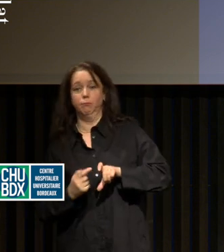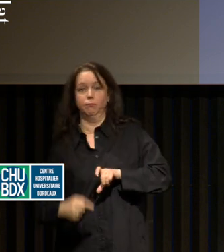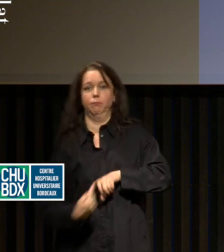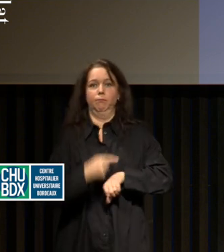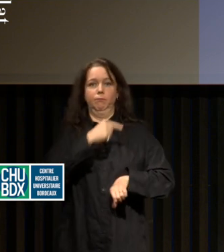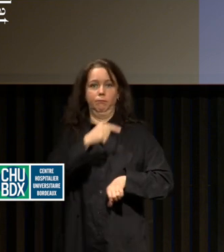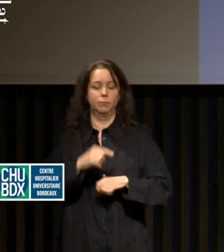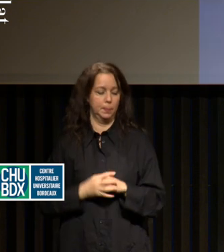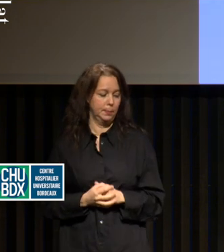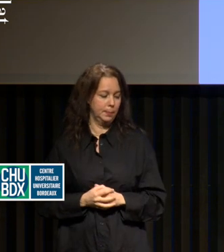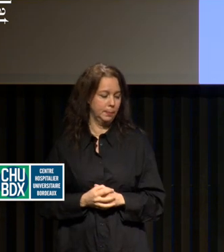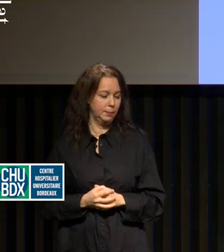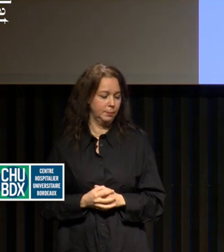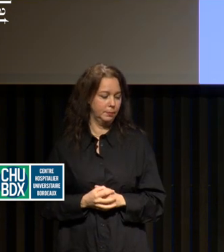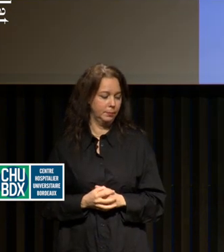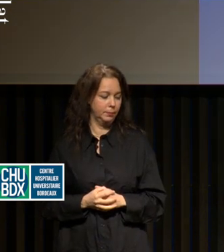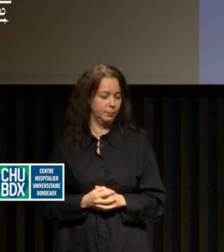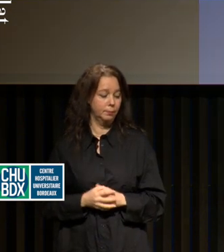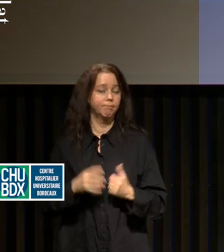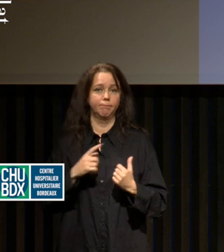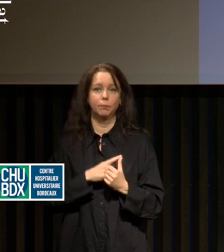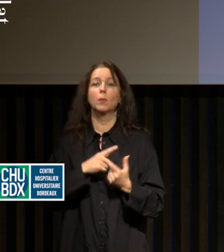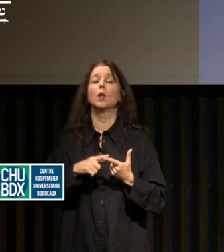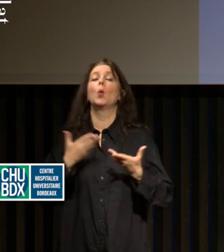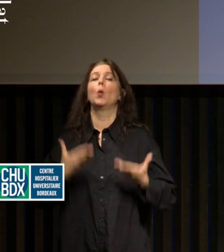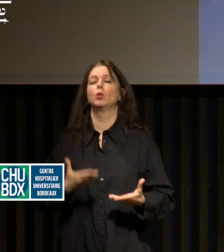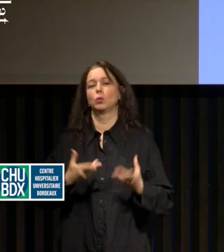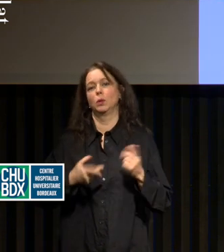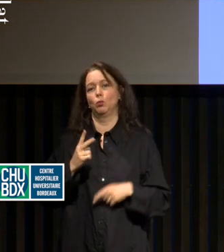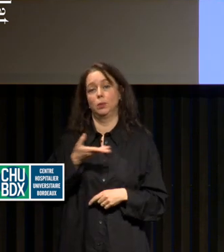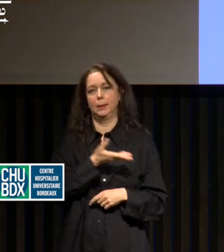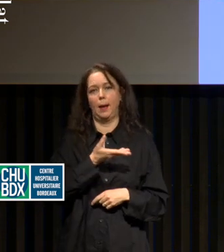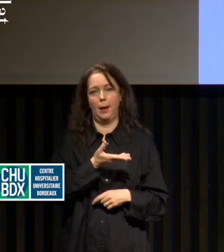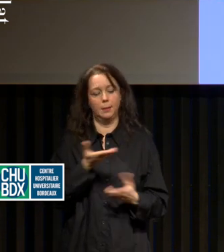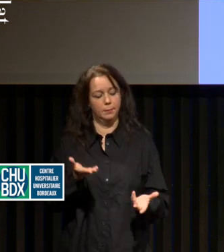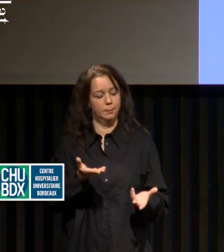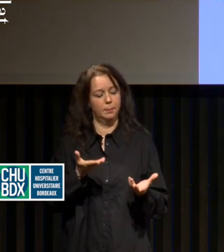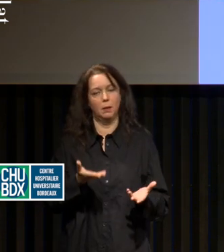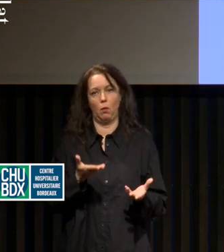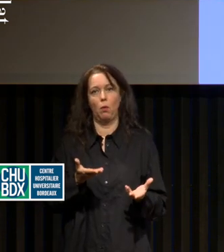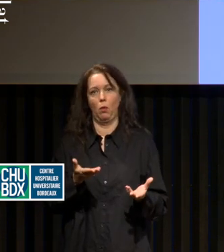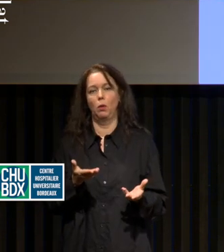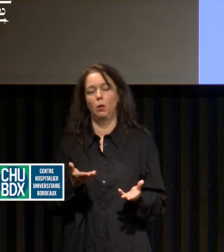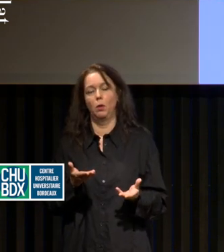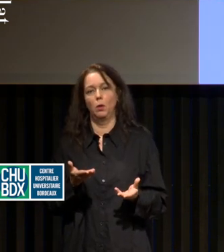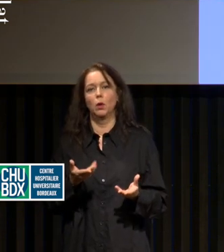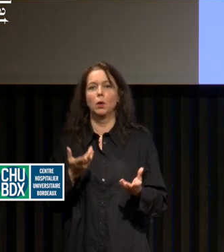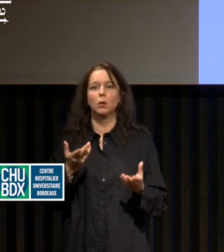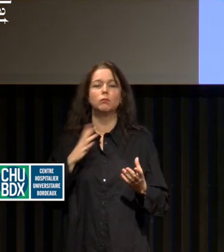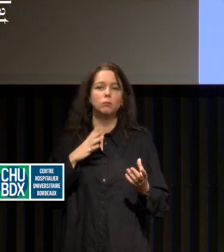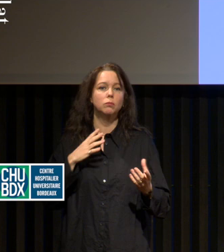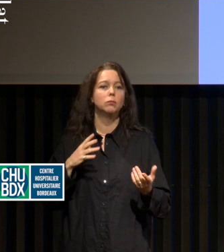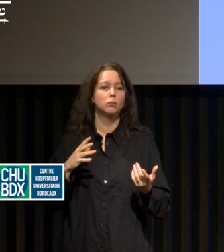ça. Aujourd'hui, la transplantation de microbiote, elle ressemble beaucoup plus à ça, et donc il y a notamment des banques où on